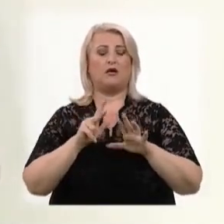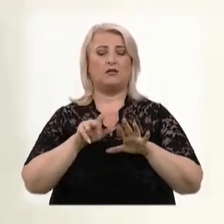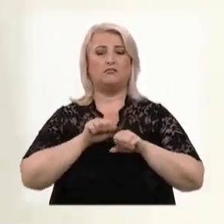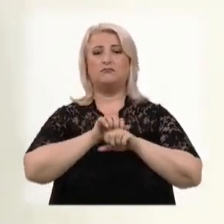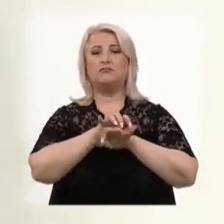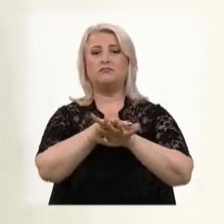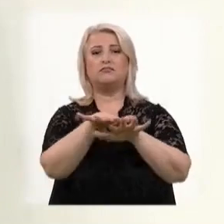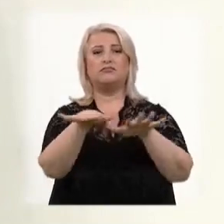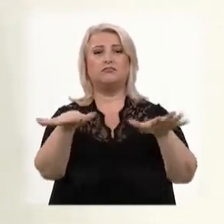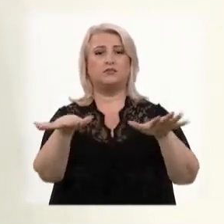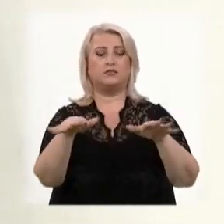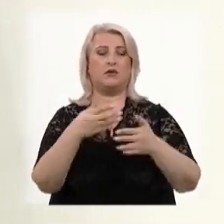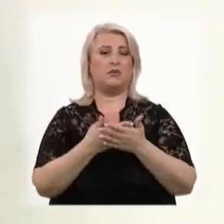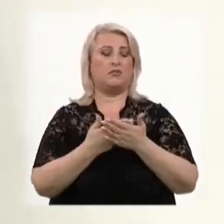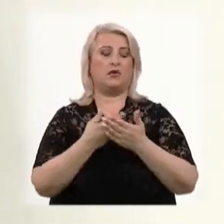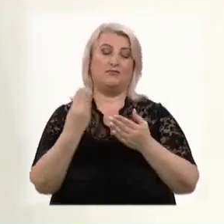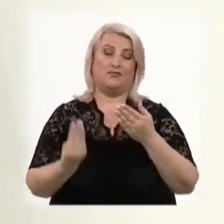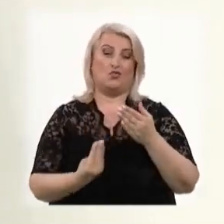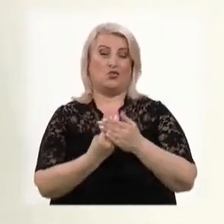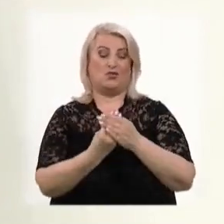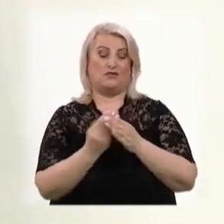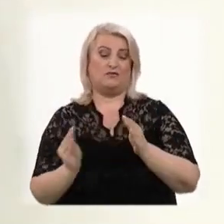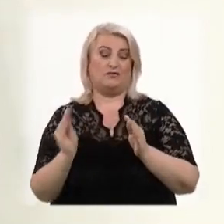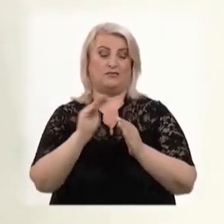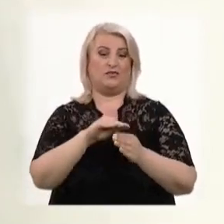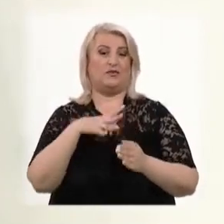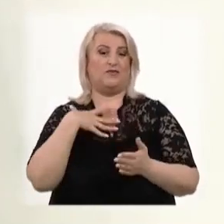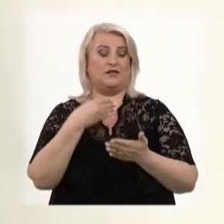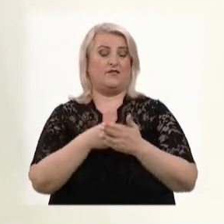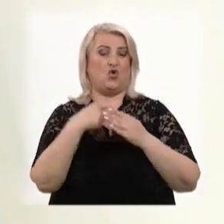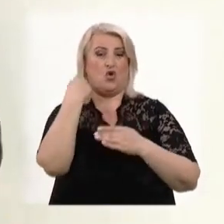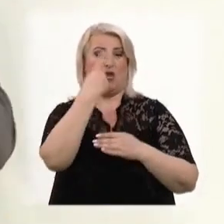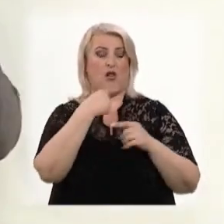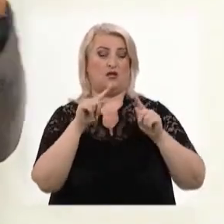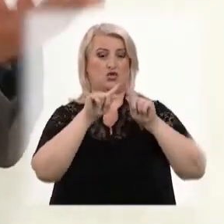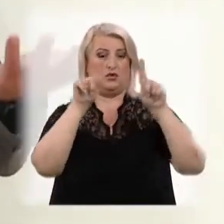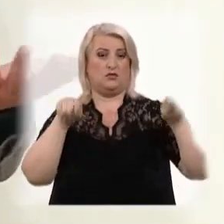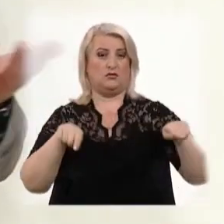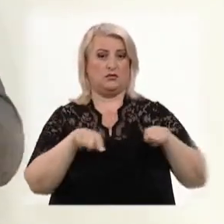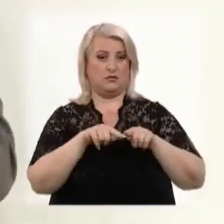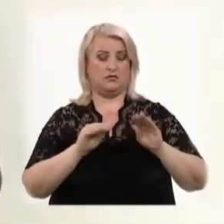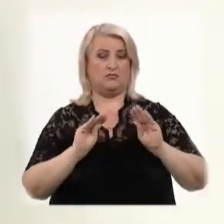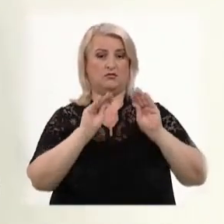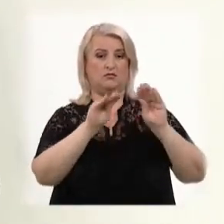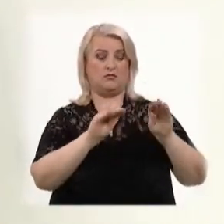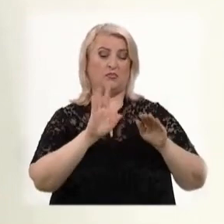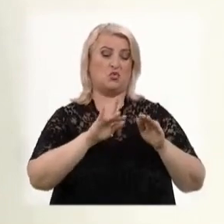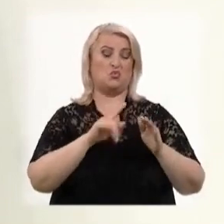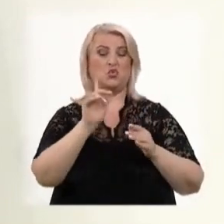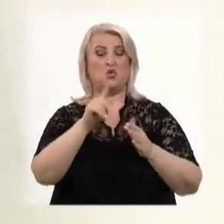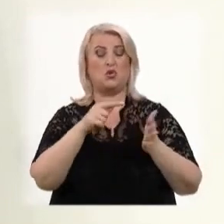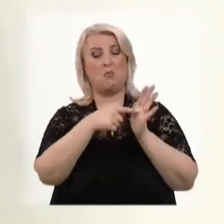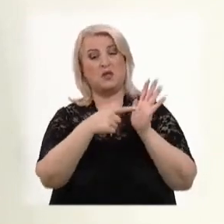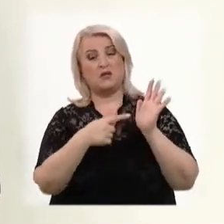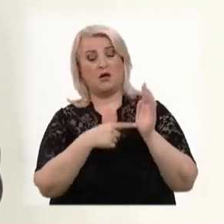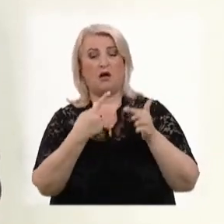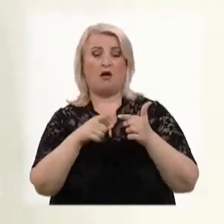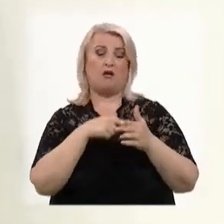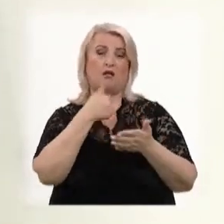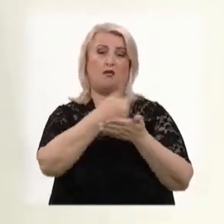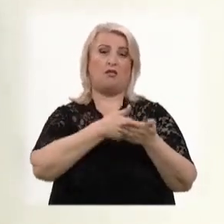adică nu avem o pasăre o pasăre în pagină vedem sau văd cei care fac share care transmit mai departe sau cei care dat like la pagina